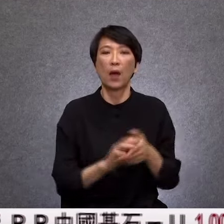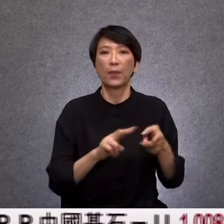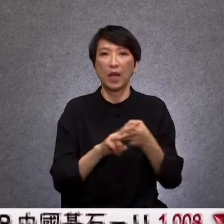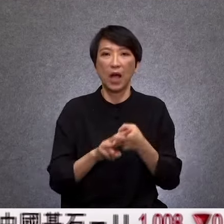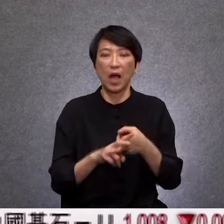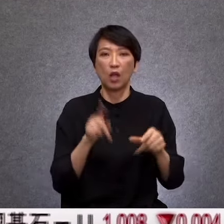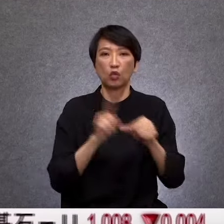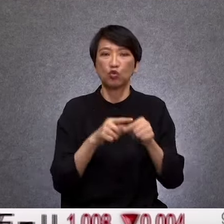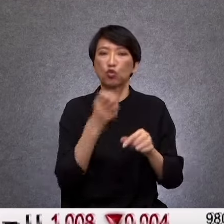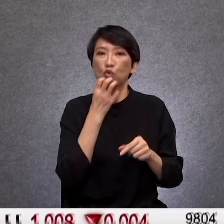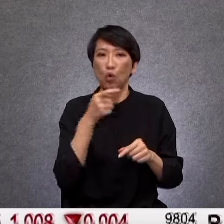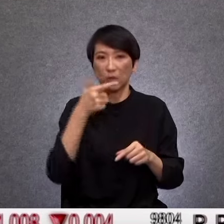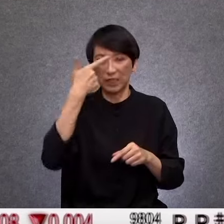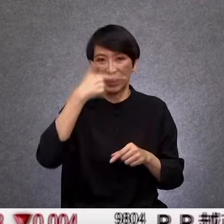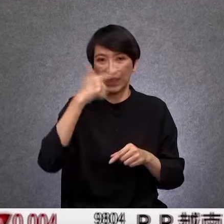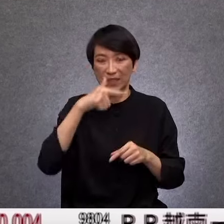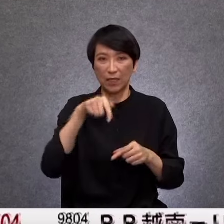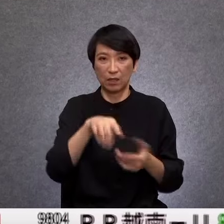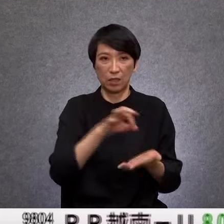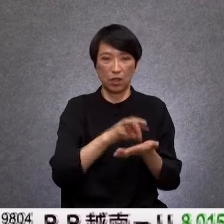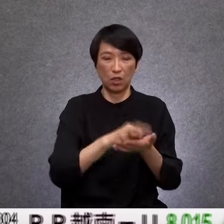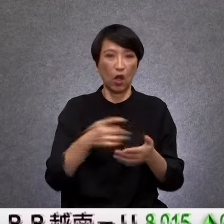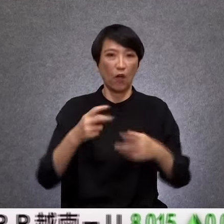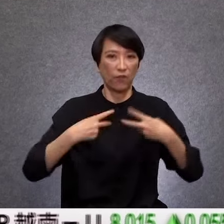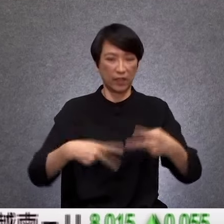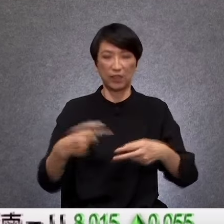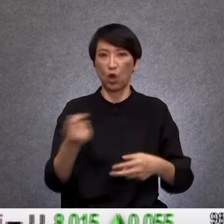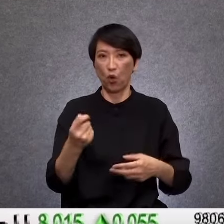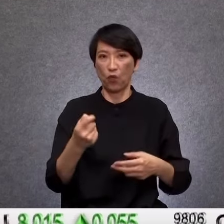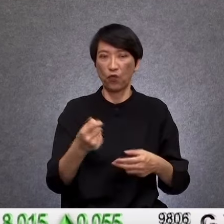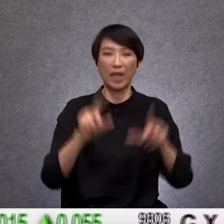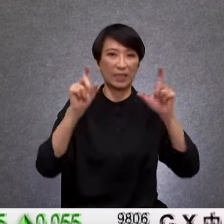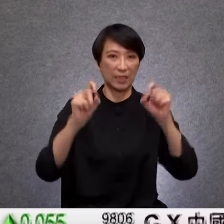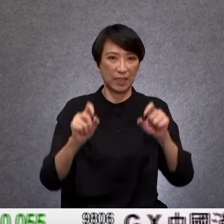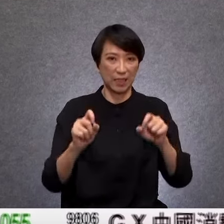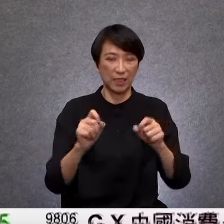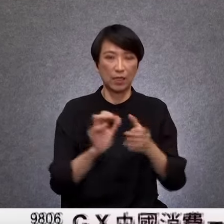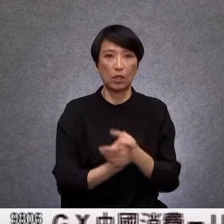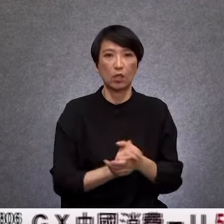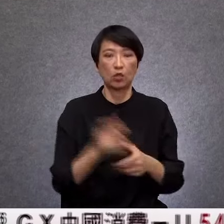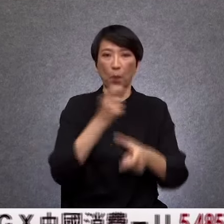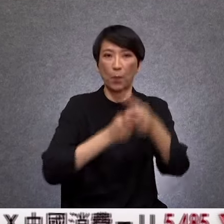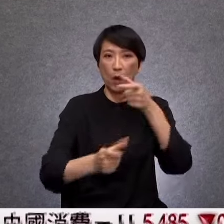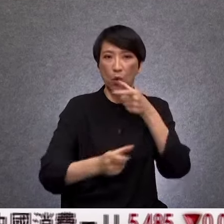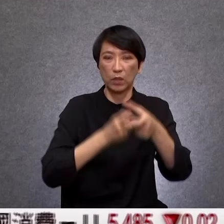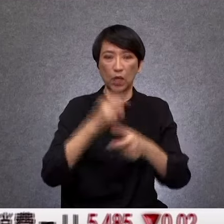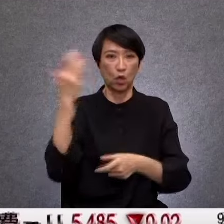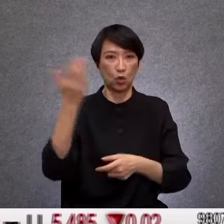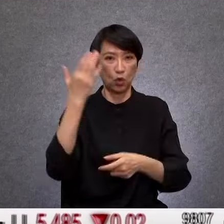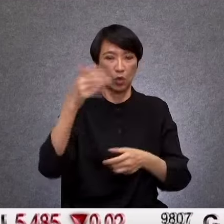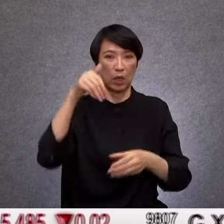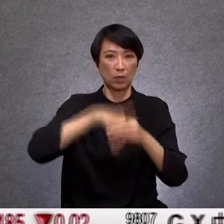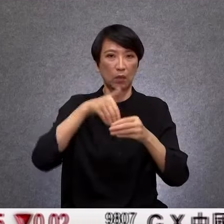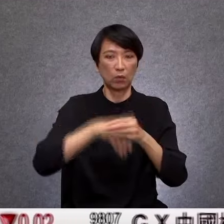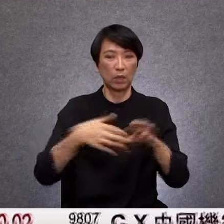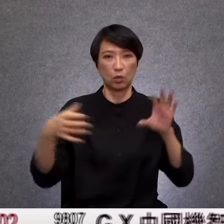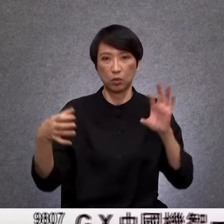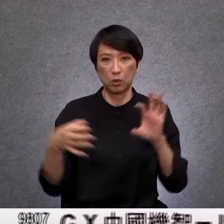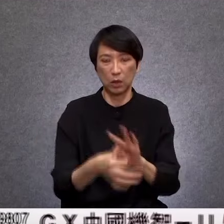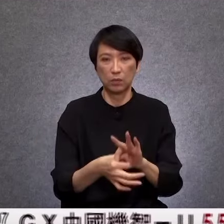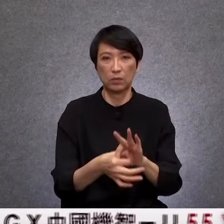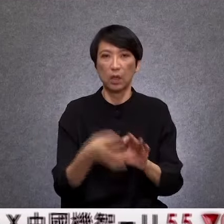亞洲、東南亞以至中東呢啲新市場咧，其實都係發展得比較快。咁換句話講，同我哋貿